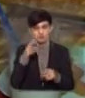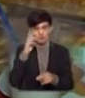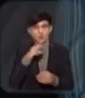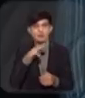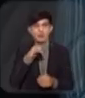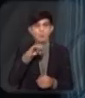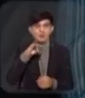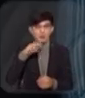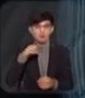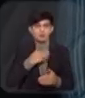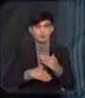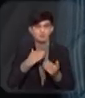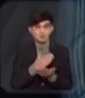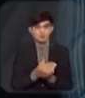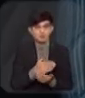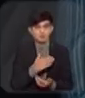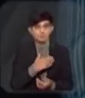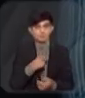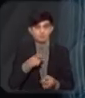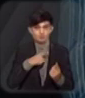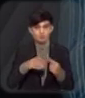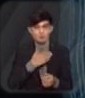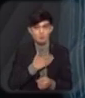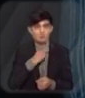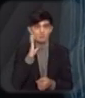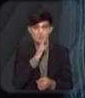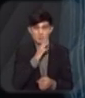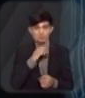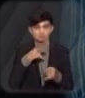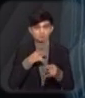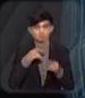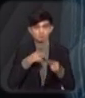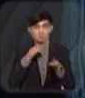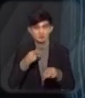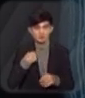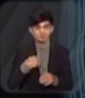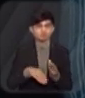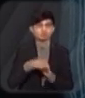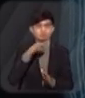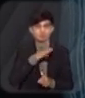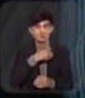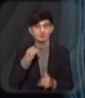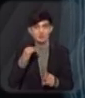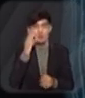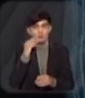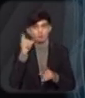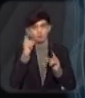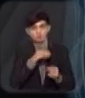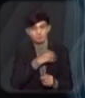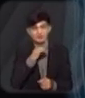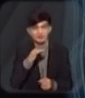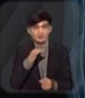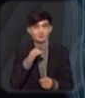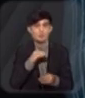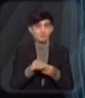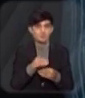қуанады. Это родина моя мама. Бұл жер анамның туған жері. Бала кезімде осында өстім. Кейін Алматыға кетіп биыл келдім. Тағдырмаған үлкен